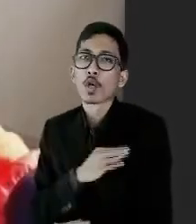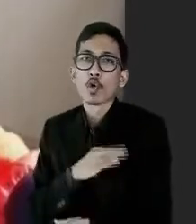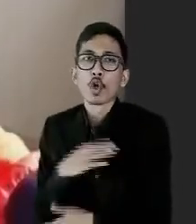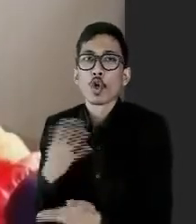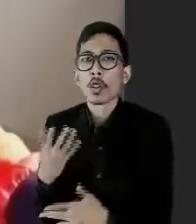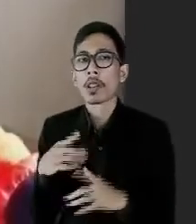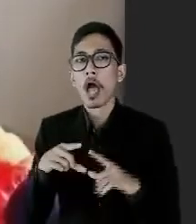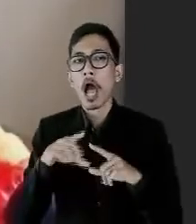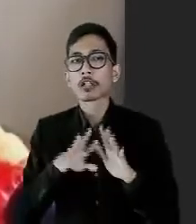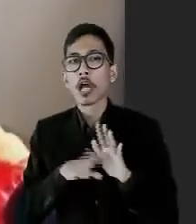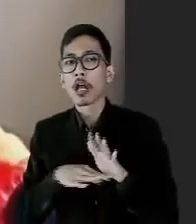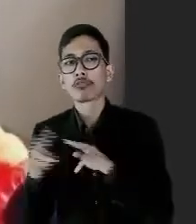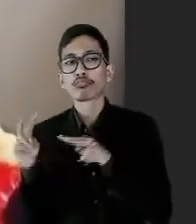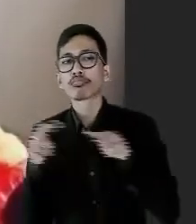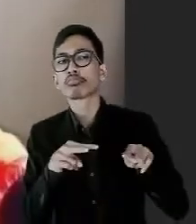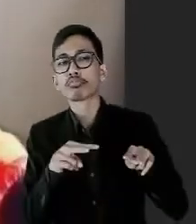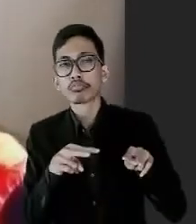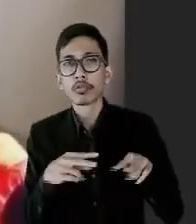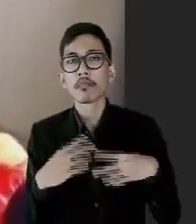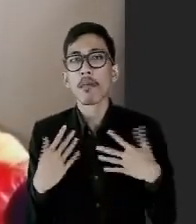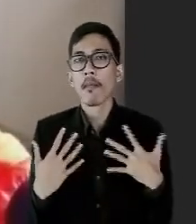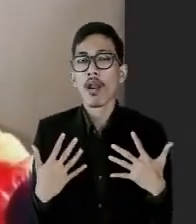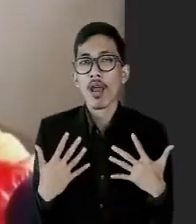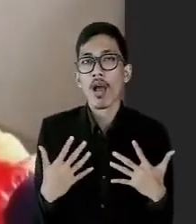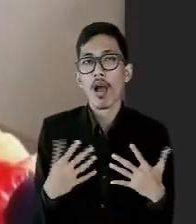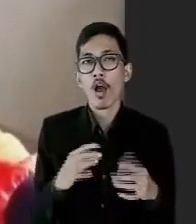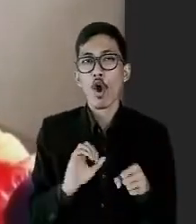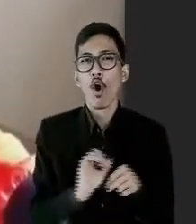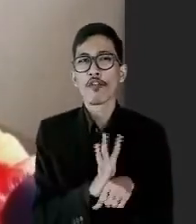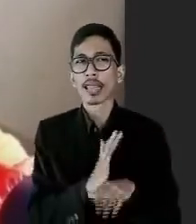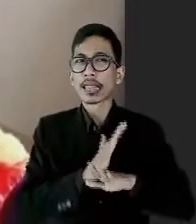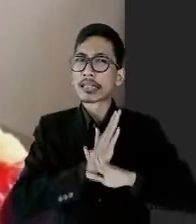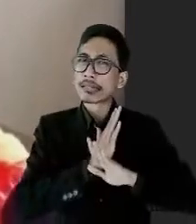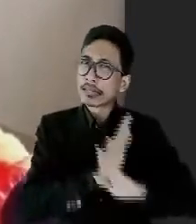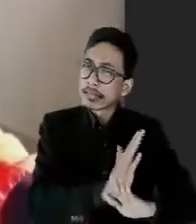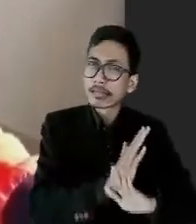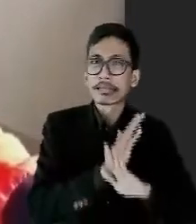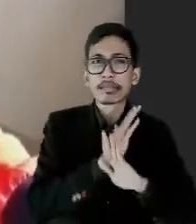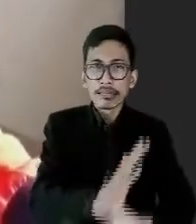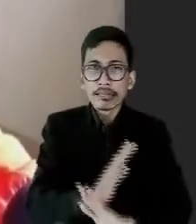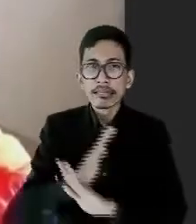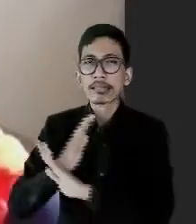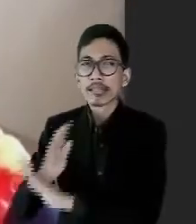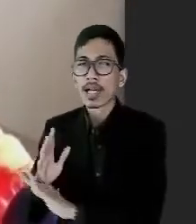dalam upaya dalam hal ini BPD Kota Jayapura dalam menekan angka penularan COVID.